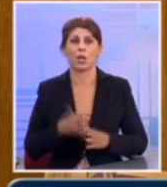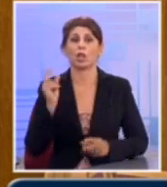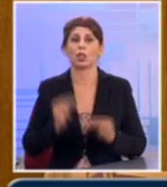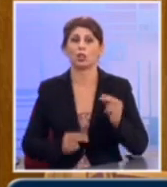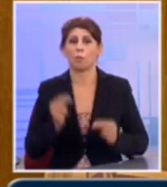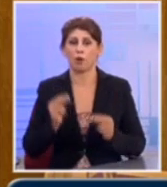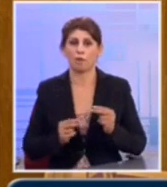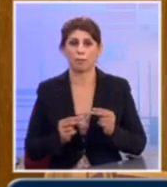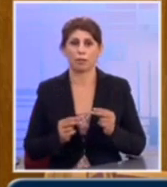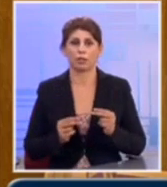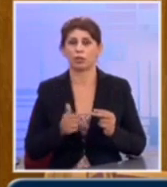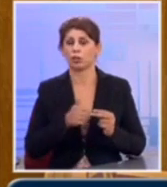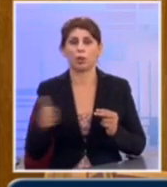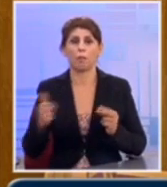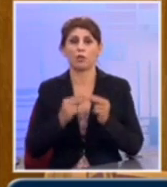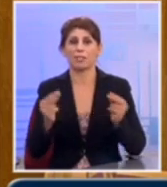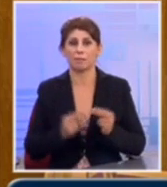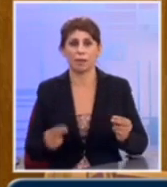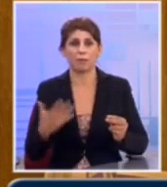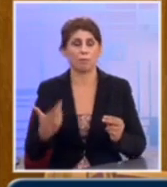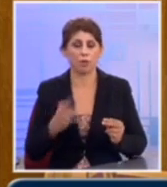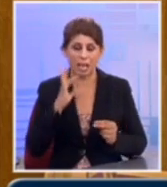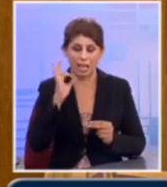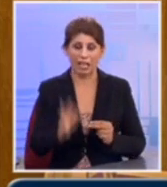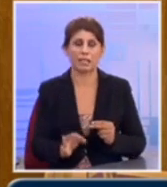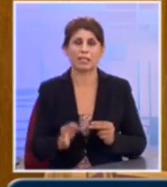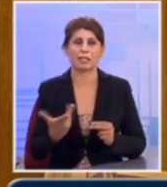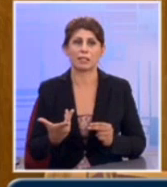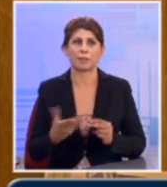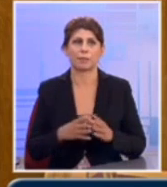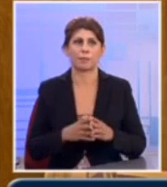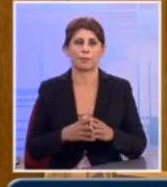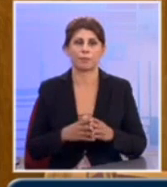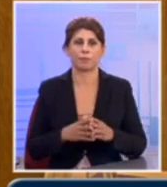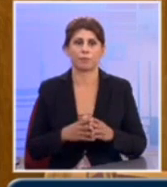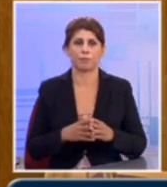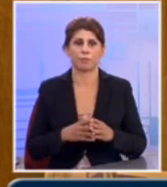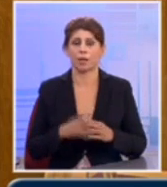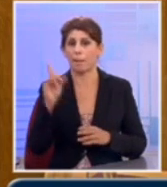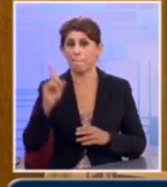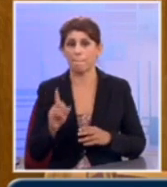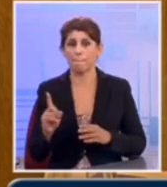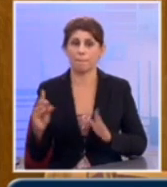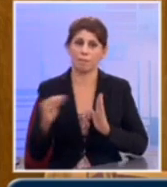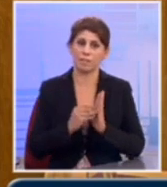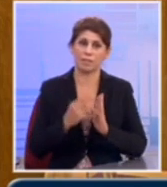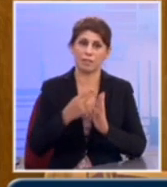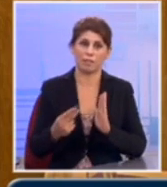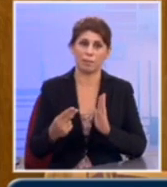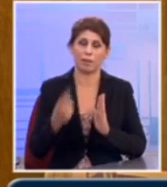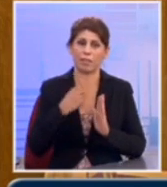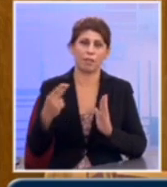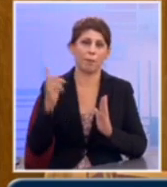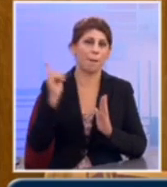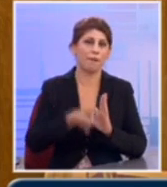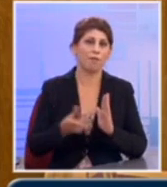πρόβλημα το μόνο συμπέρασμα που είχαν καταλήξει είναι ότι μήπως μπαίνει θέμα για το θέμα χή